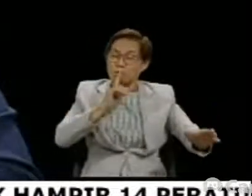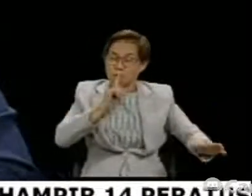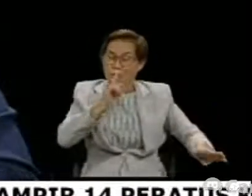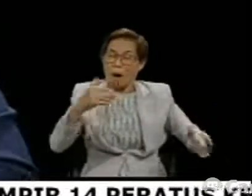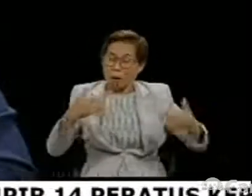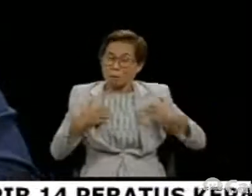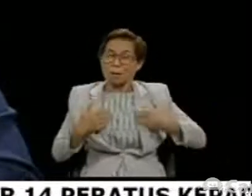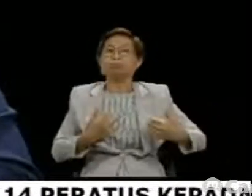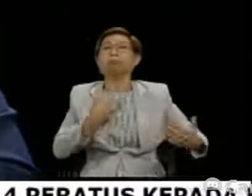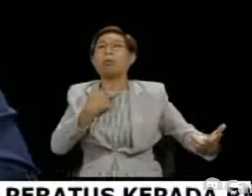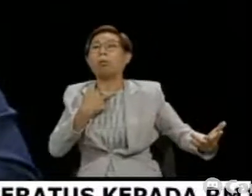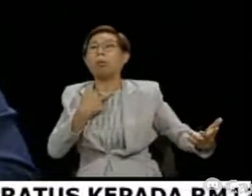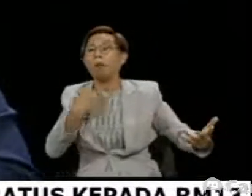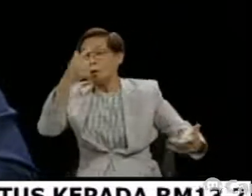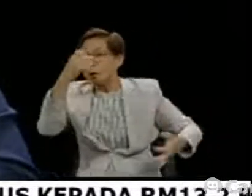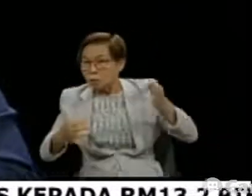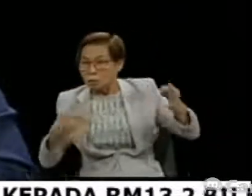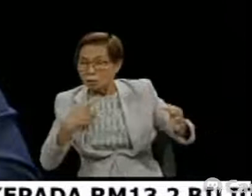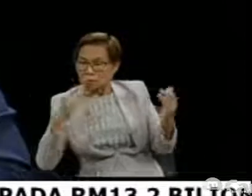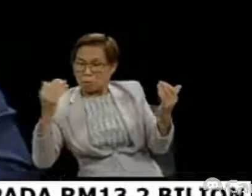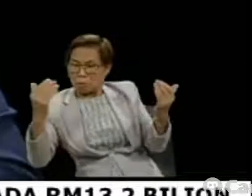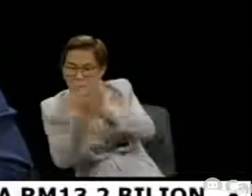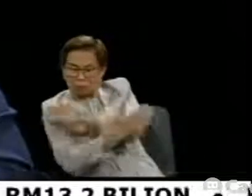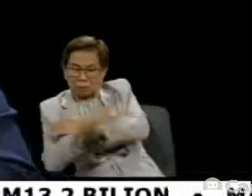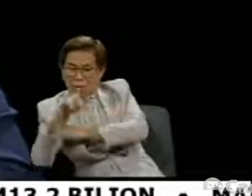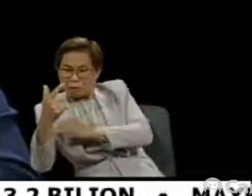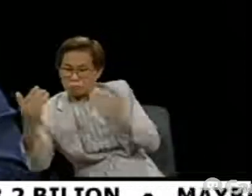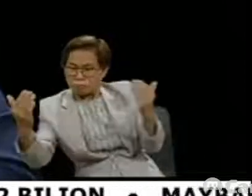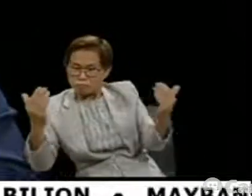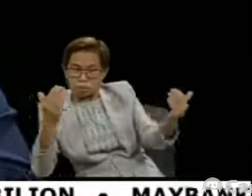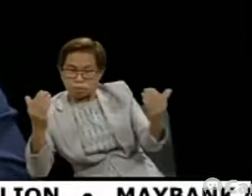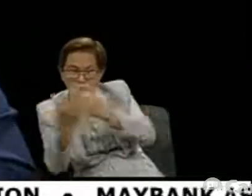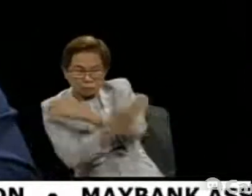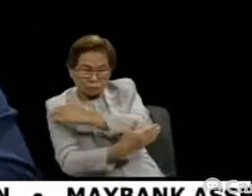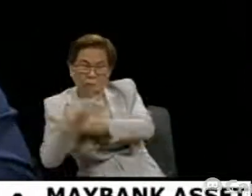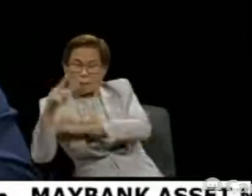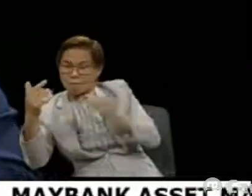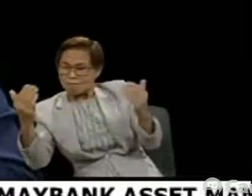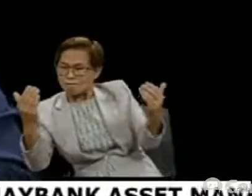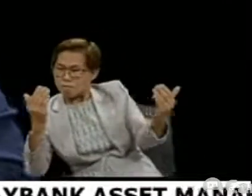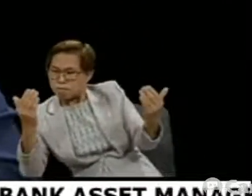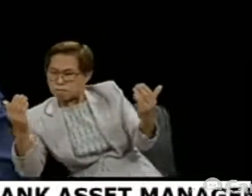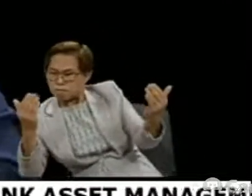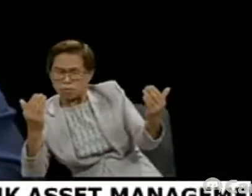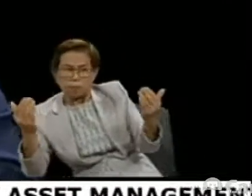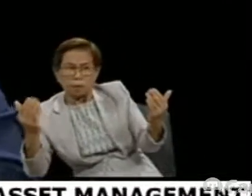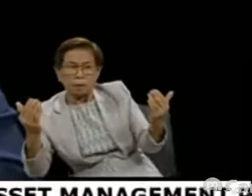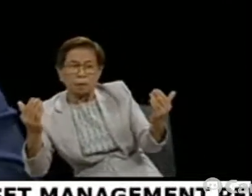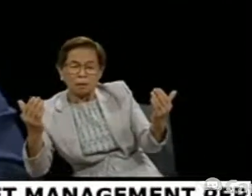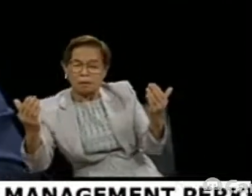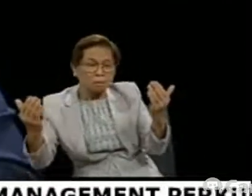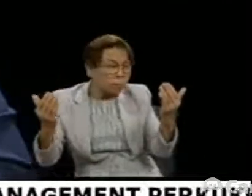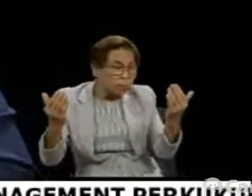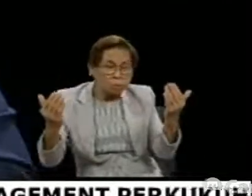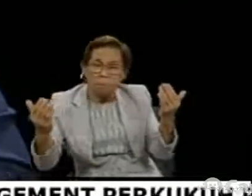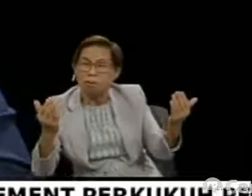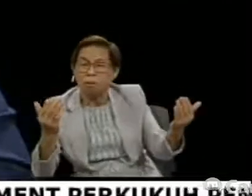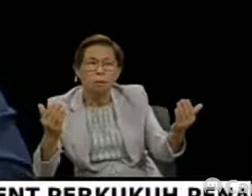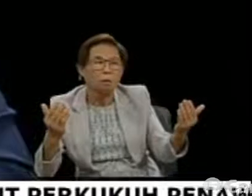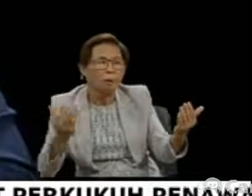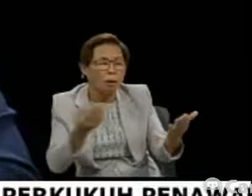Kita sebenarnya kalau kita bandingkan dengan negara lain yang kita banding negara lain kita Turki telah walaupun